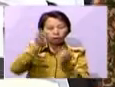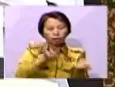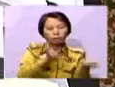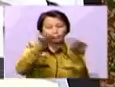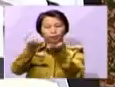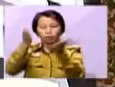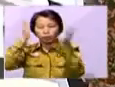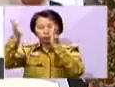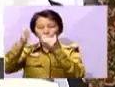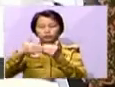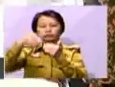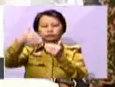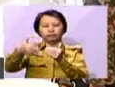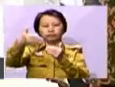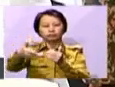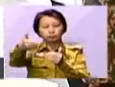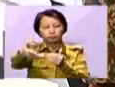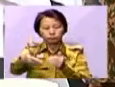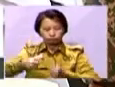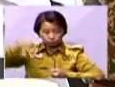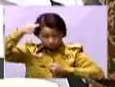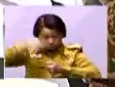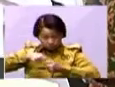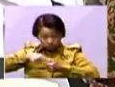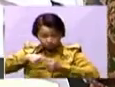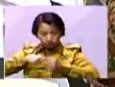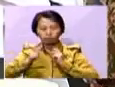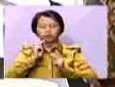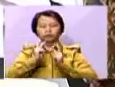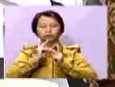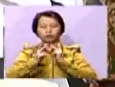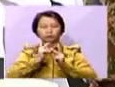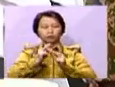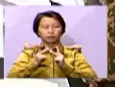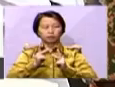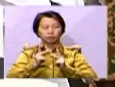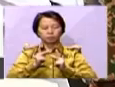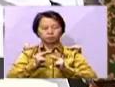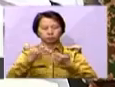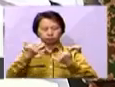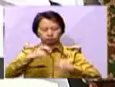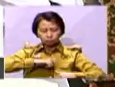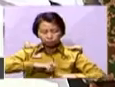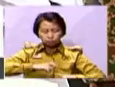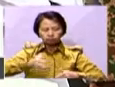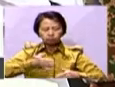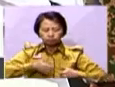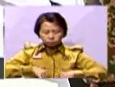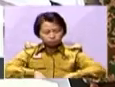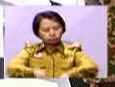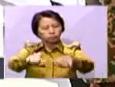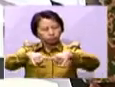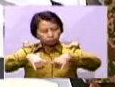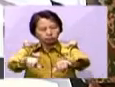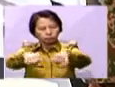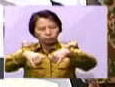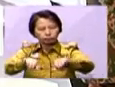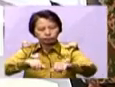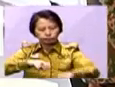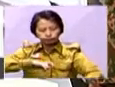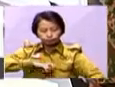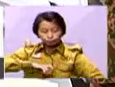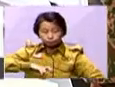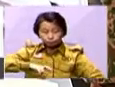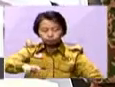ke hadapan. Ingat kata-kata, perjalanan diteruskan. Perjalanan